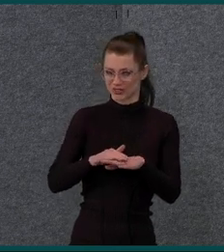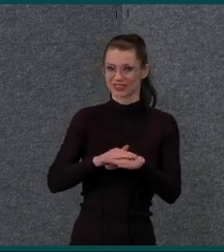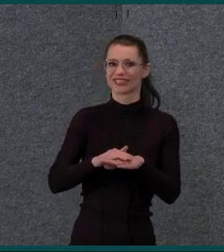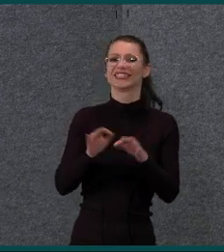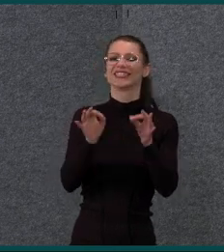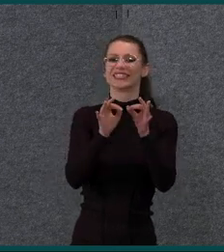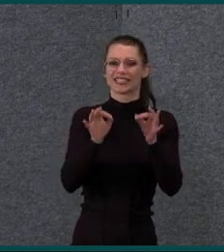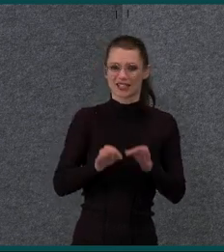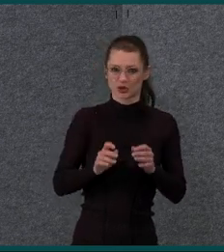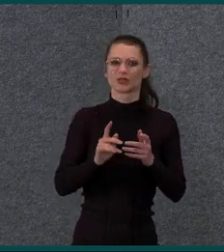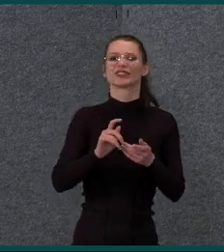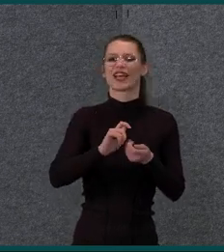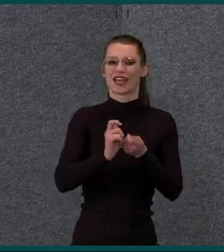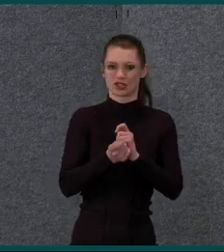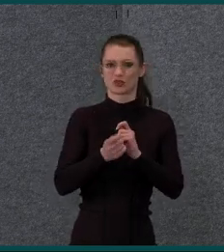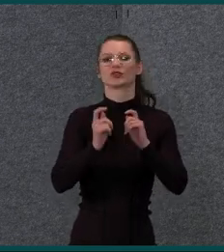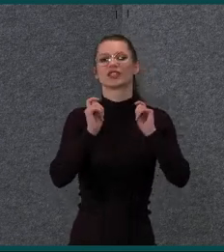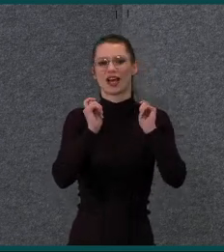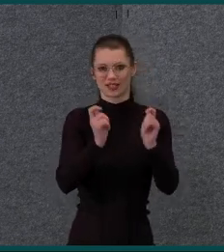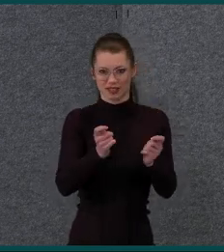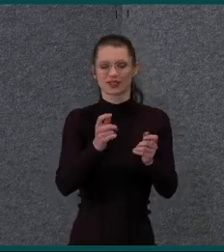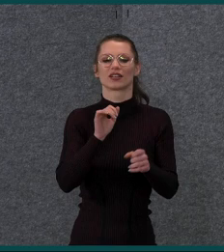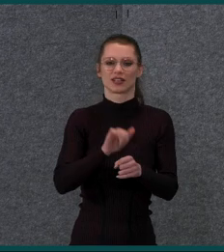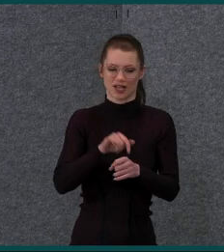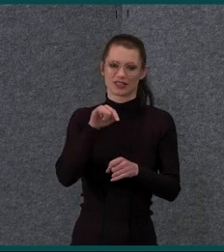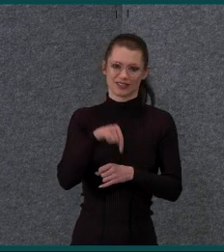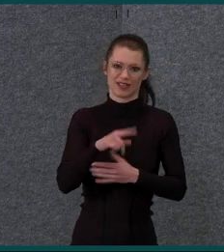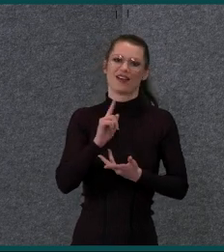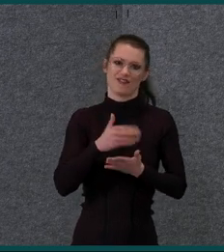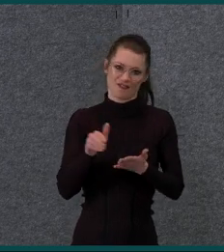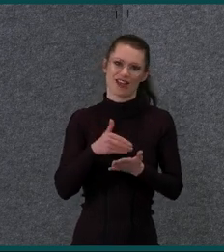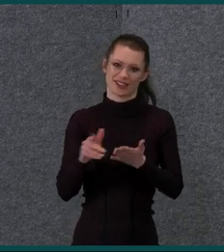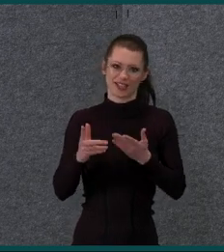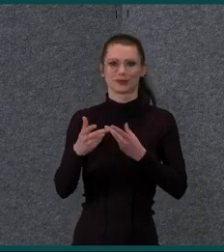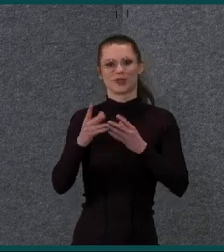die Satzungsänderungsanträge können jetzt nun hier weiter befasst werden,